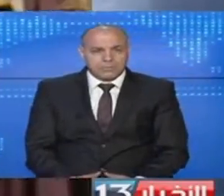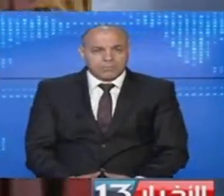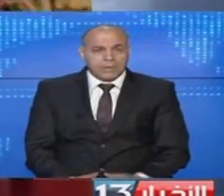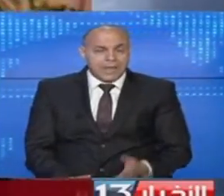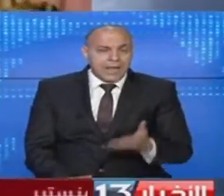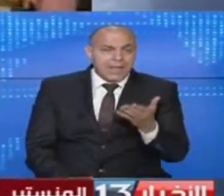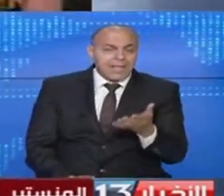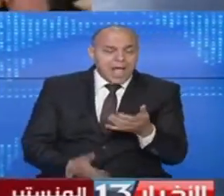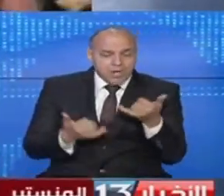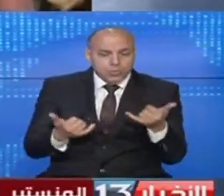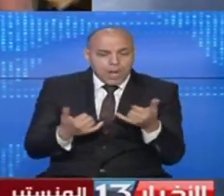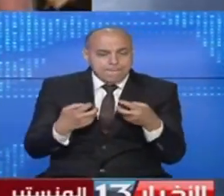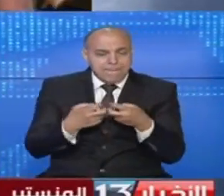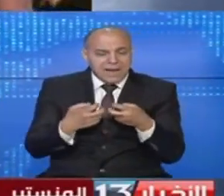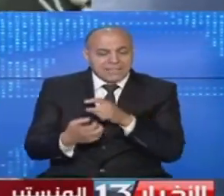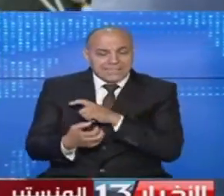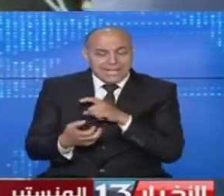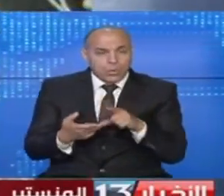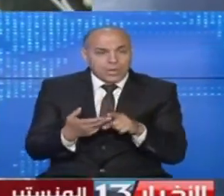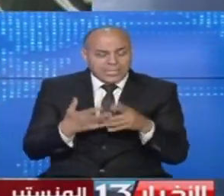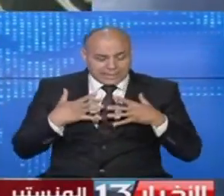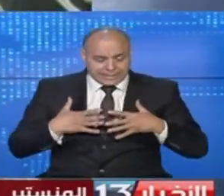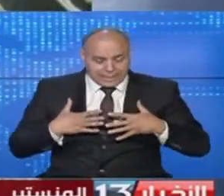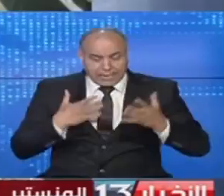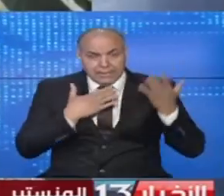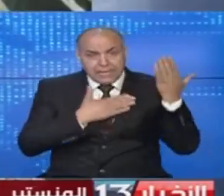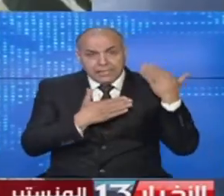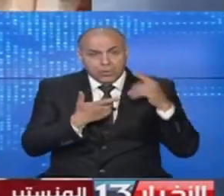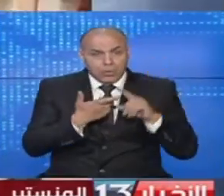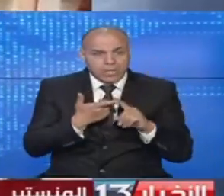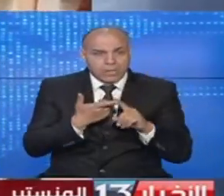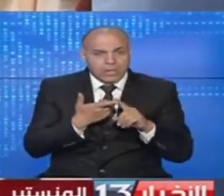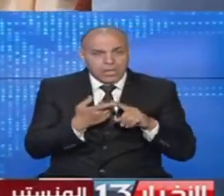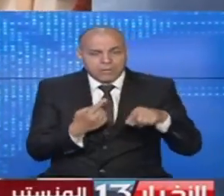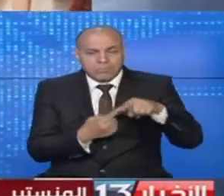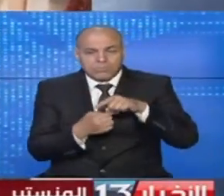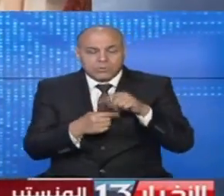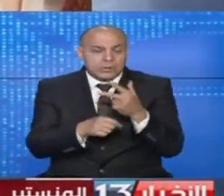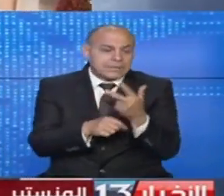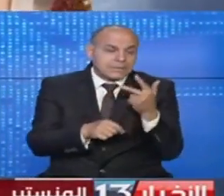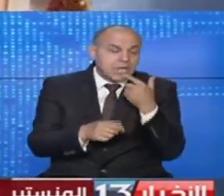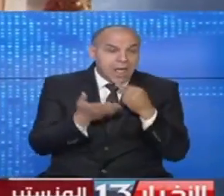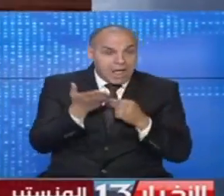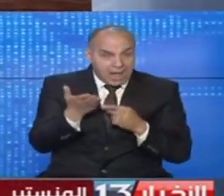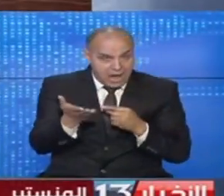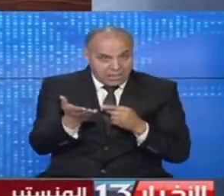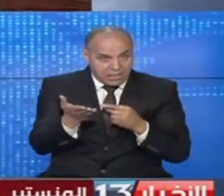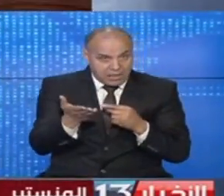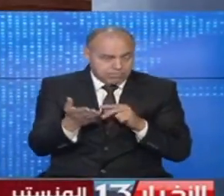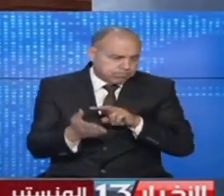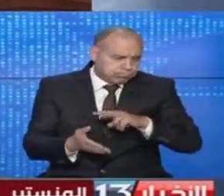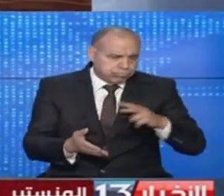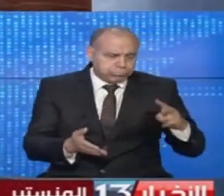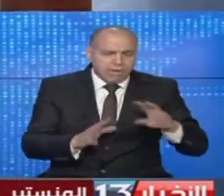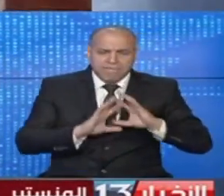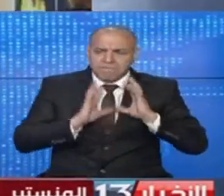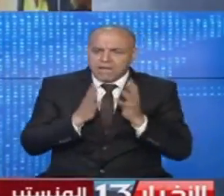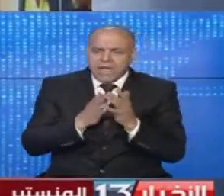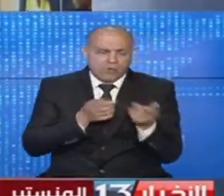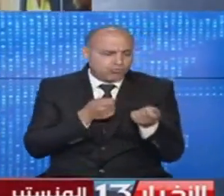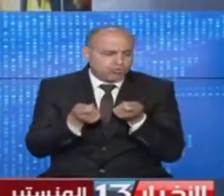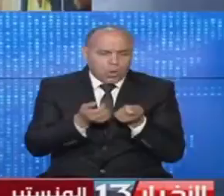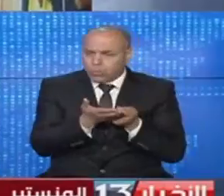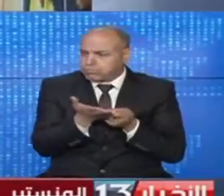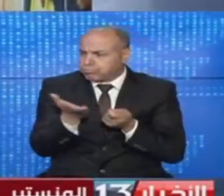هي أجواء معرض الساحل للصناعات التقليدية في دورته الثالثة، حيث تنوعت الفضاءات